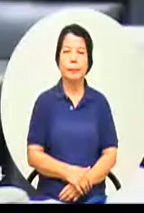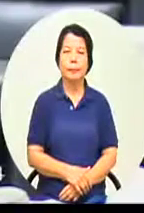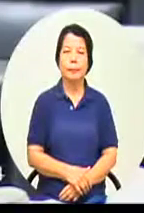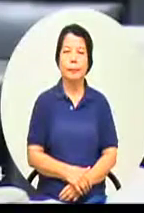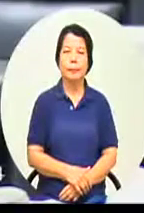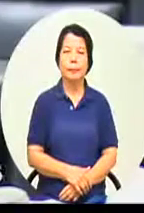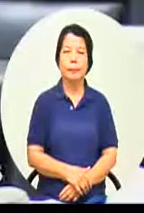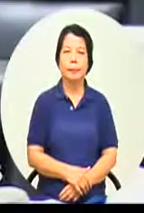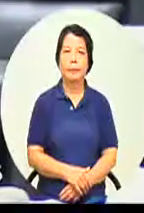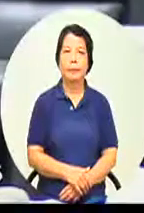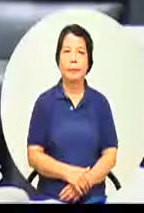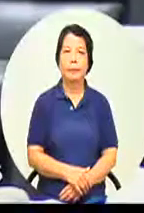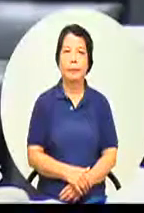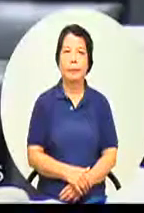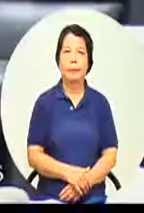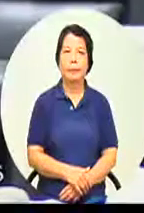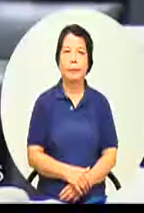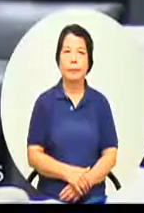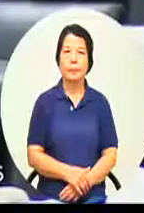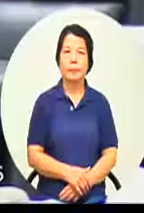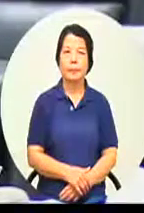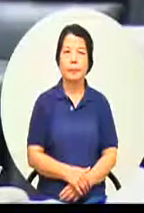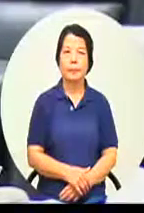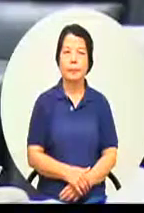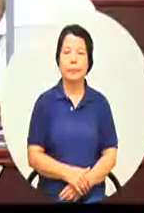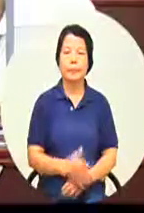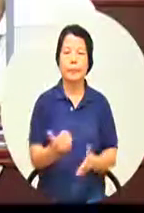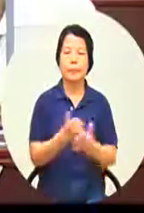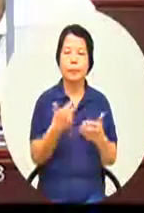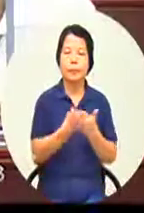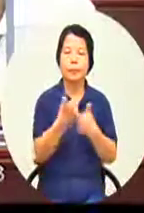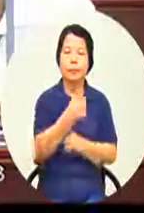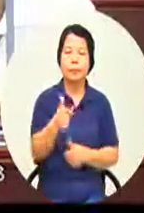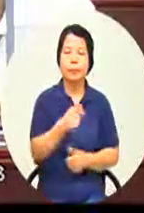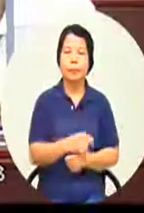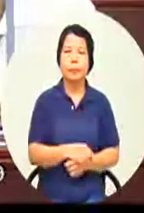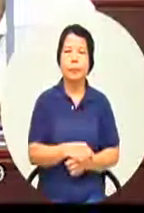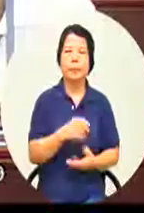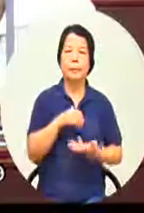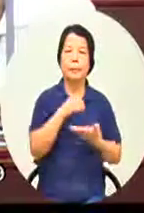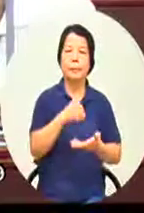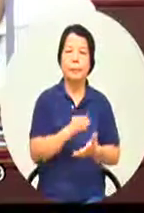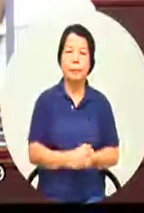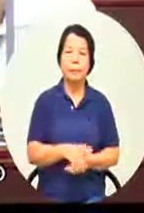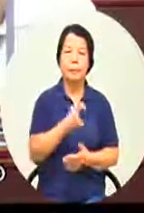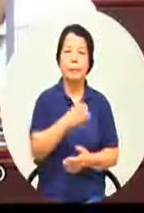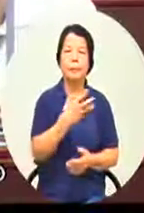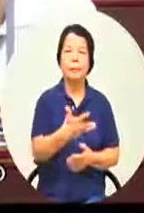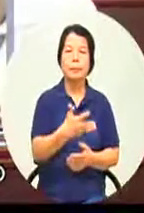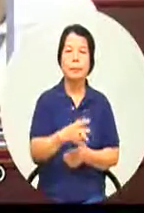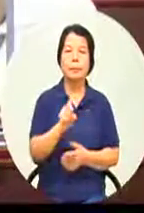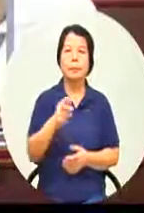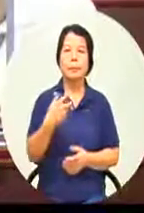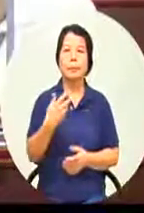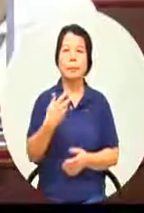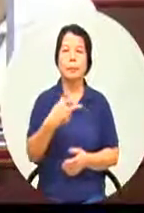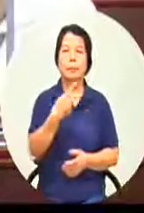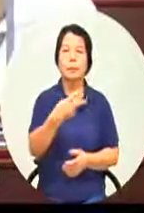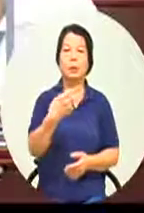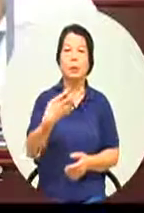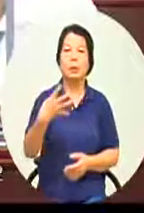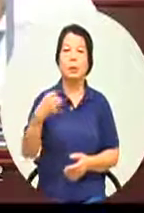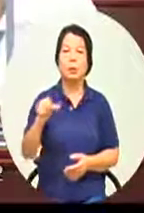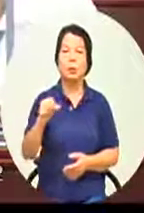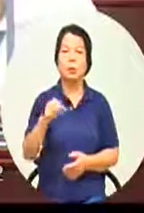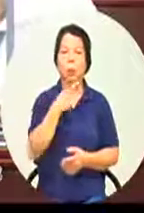是，好，对，刚才议员所提到的那个38路245还有红36哈，